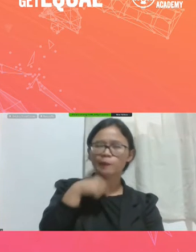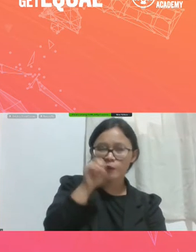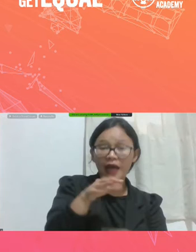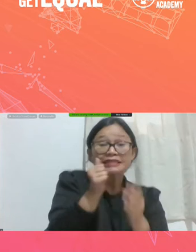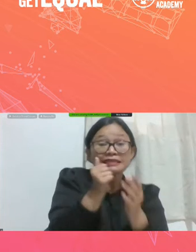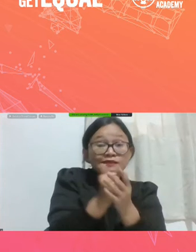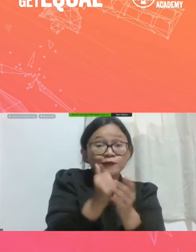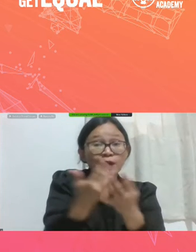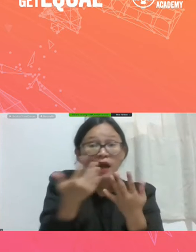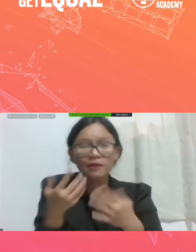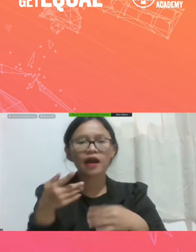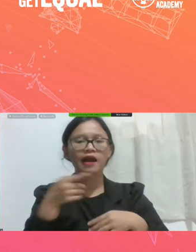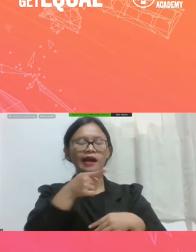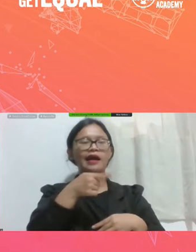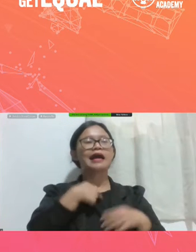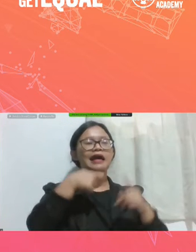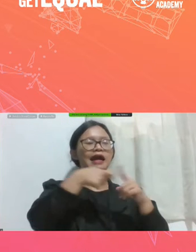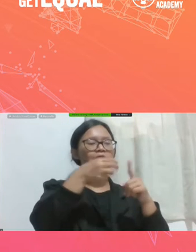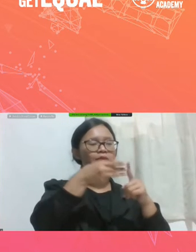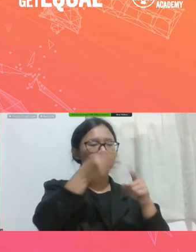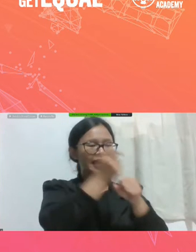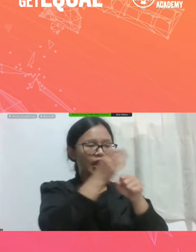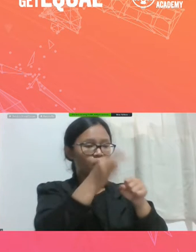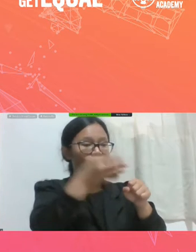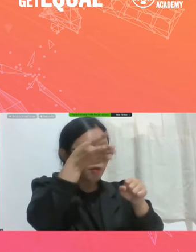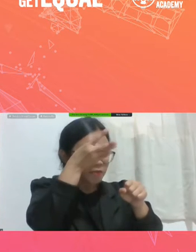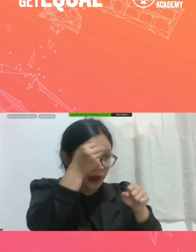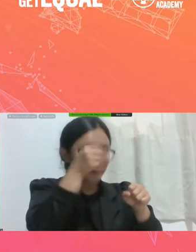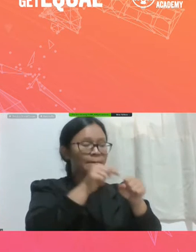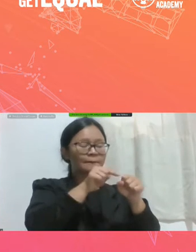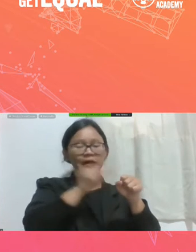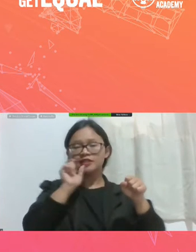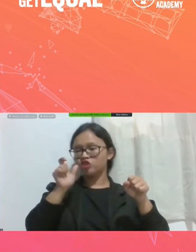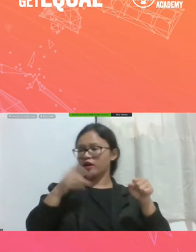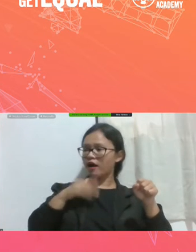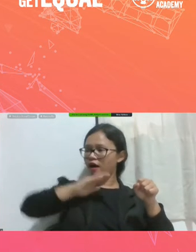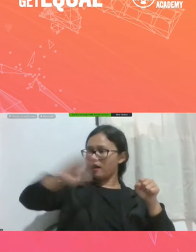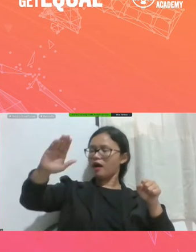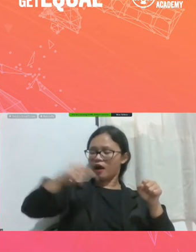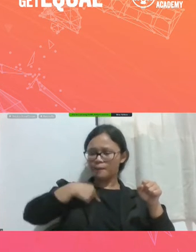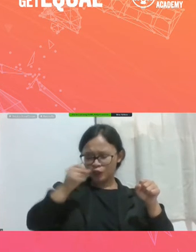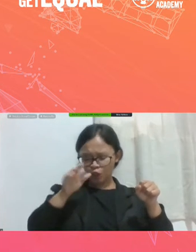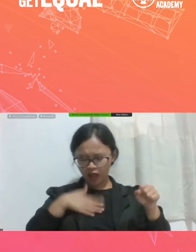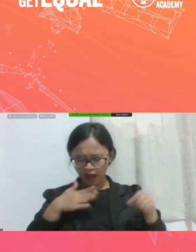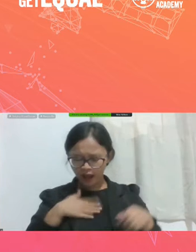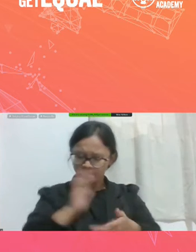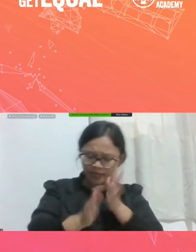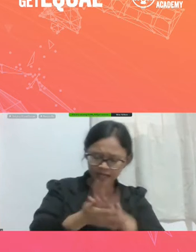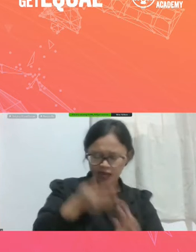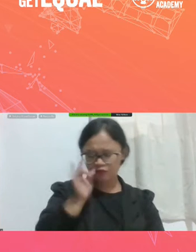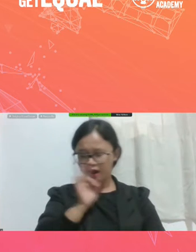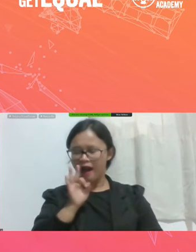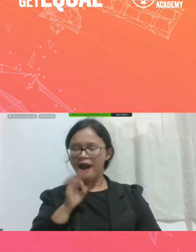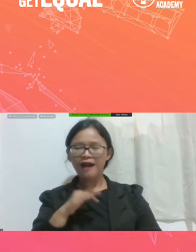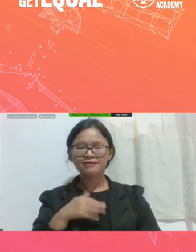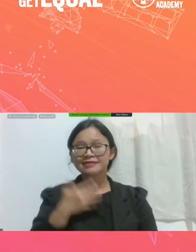antara pengetahuan mereka tentang KBG itu apa sih dengan kemampuan mereka mengidentifikasi apakah mereka pernah mengalami atau tidak. Jadi